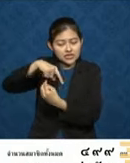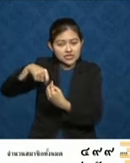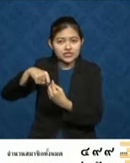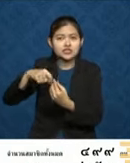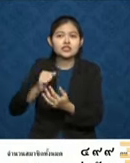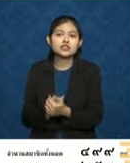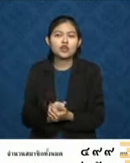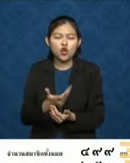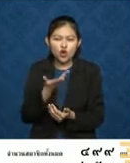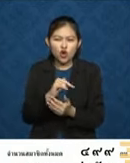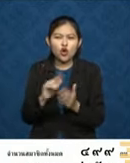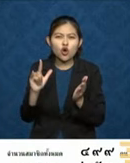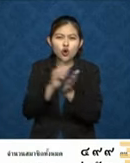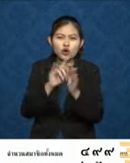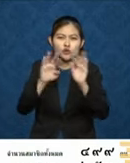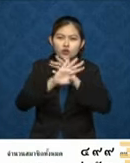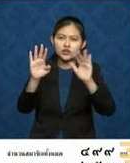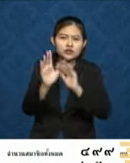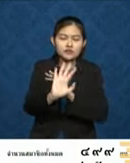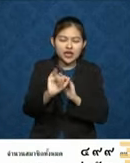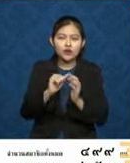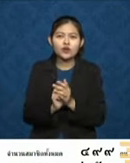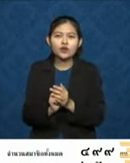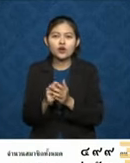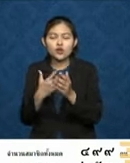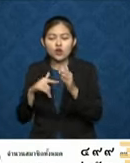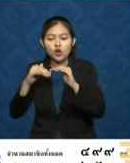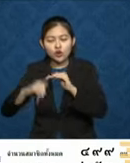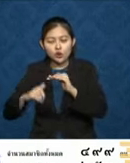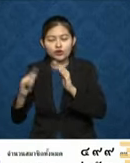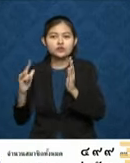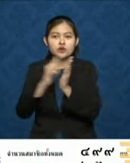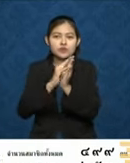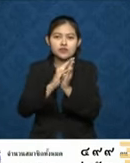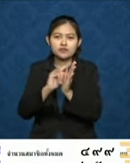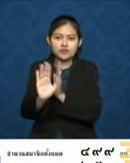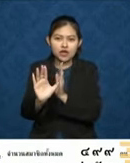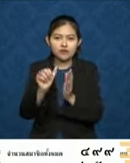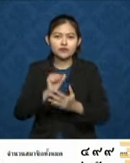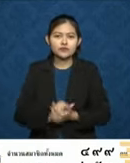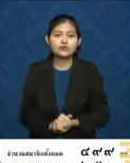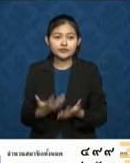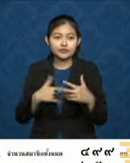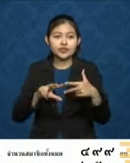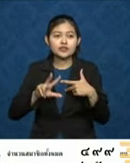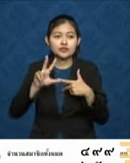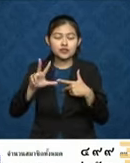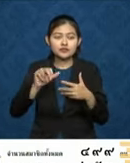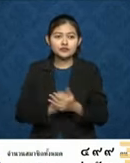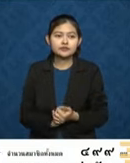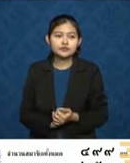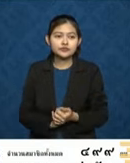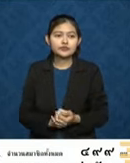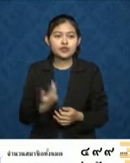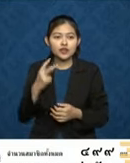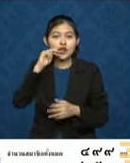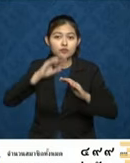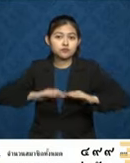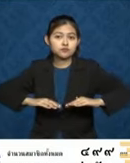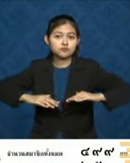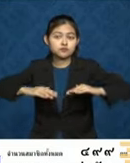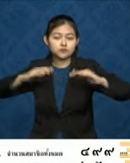บินและเพิ่มเที่ยวบินในช่วงเทศกาลด้วยนะครับเรื่องที่ 2ครับจากเหตุการณ์อุทกภัยที่ผ่านมาในพื้นที่ภาคใต้ผม